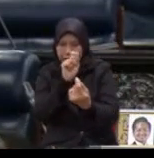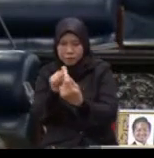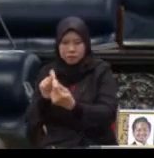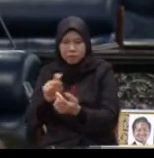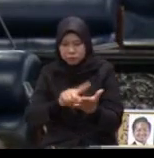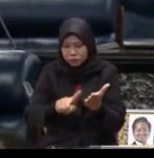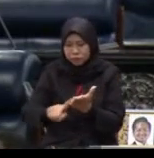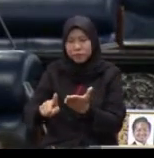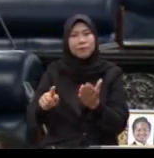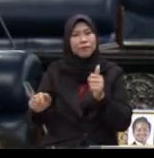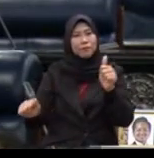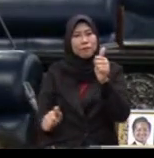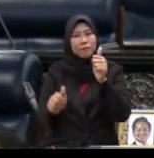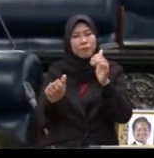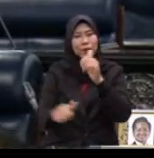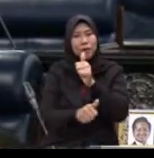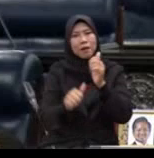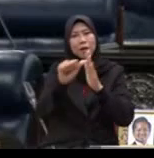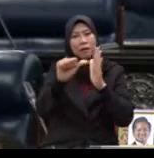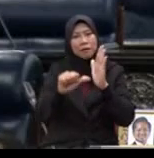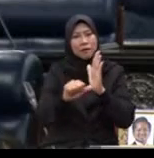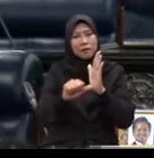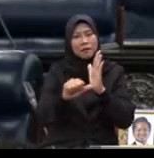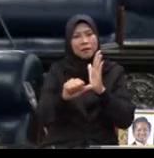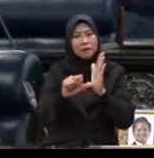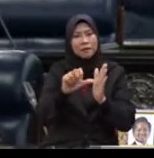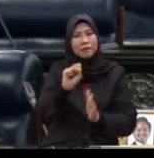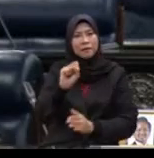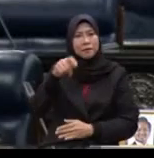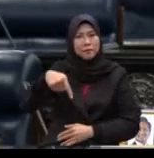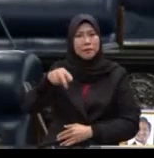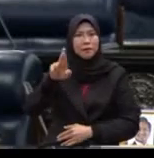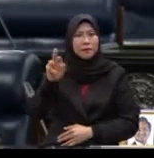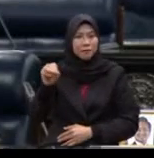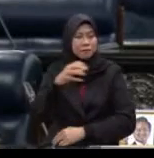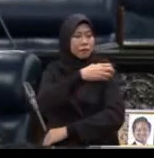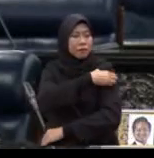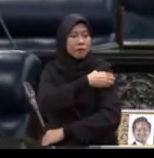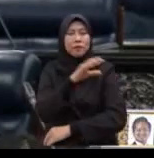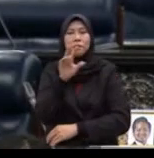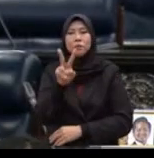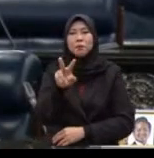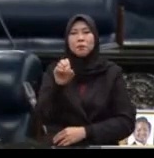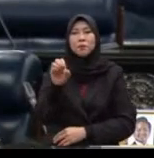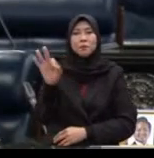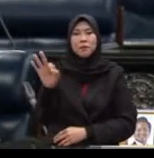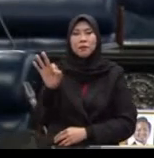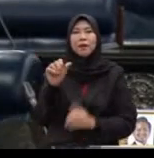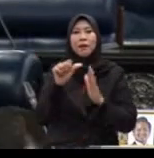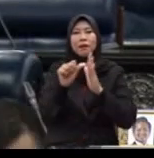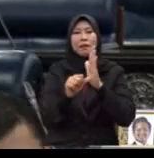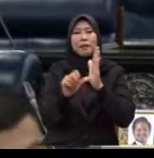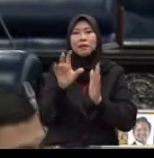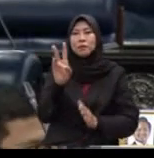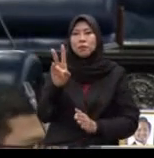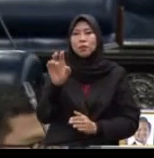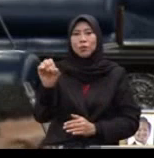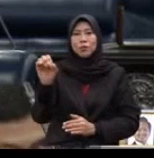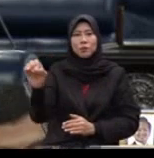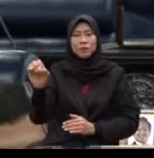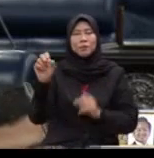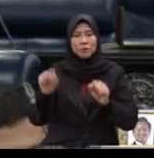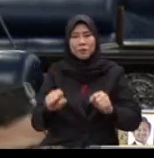penguasan di bawah akta suruhan Jaya integrity agensi penguat kosan 2009 angka 700 boleh